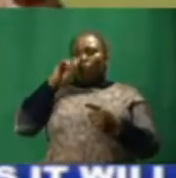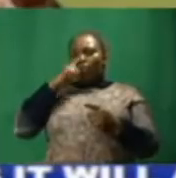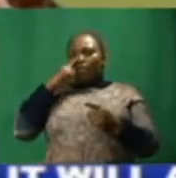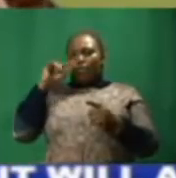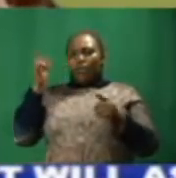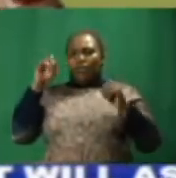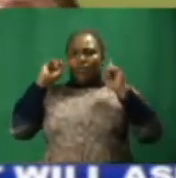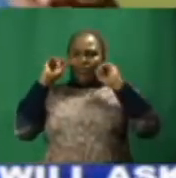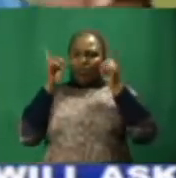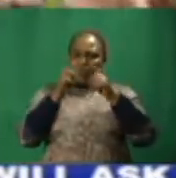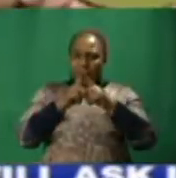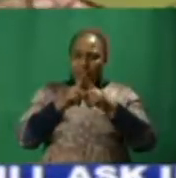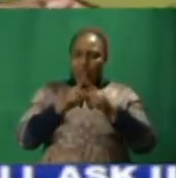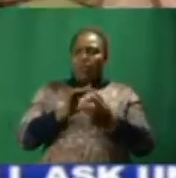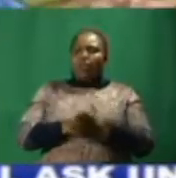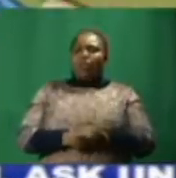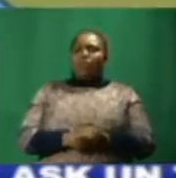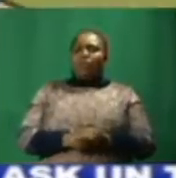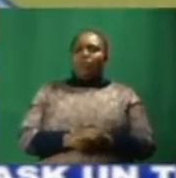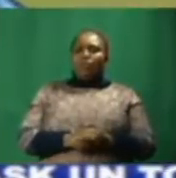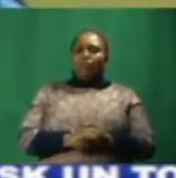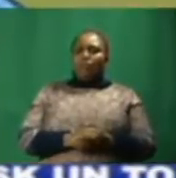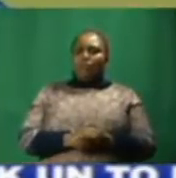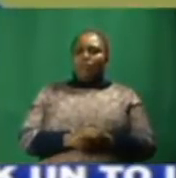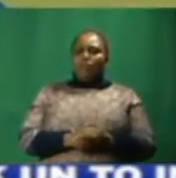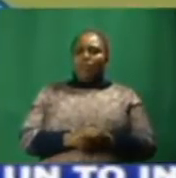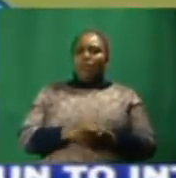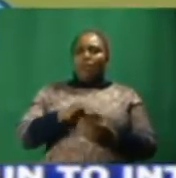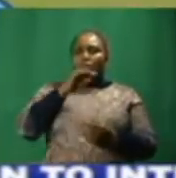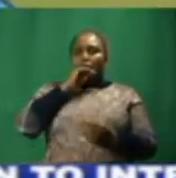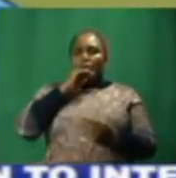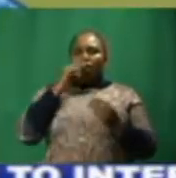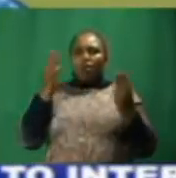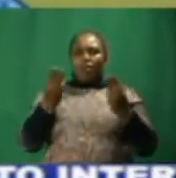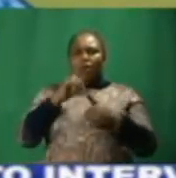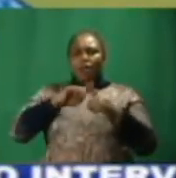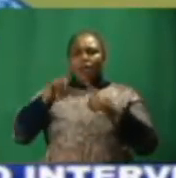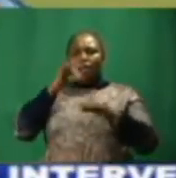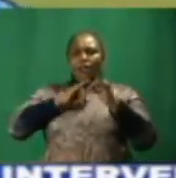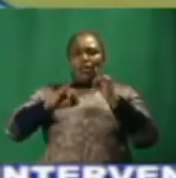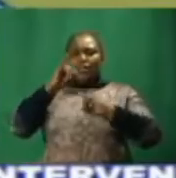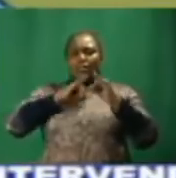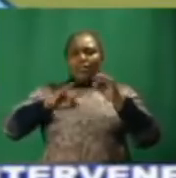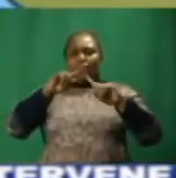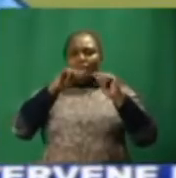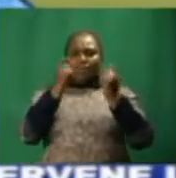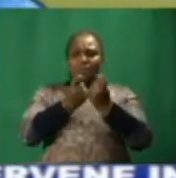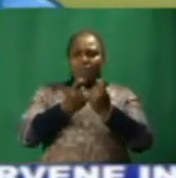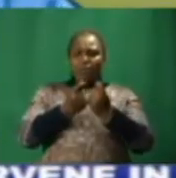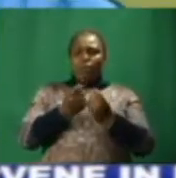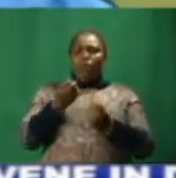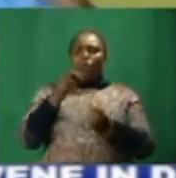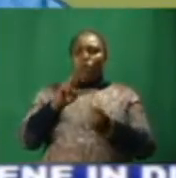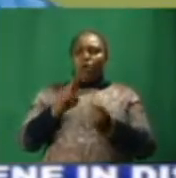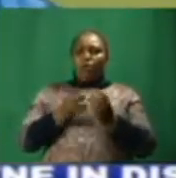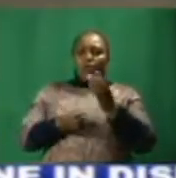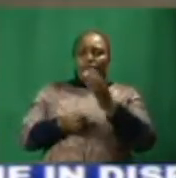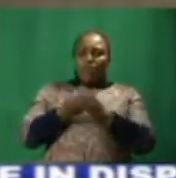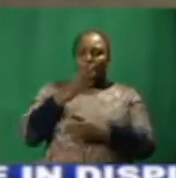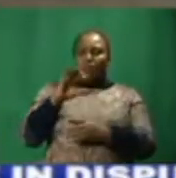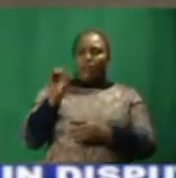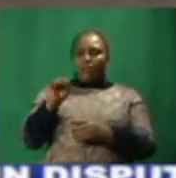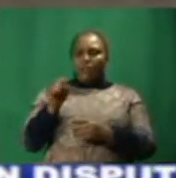Si udabo khanza ukuthi laba bebadlala la national team noma ke kulama development stages